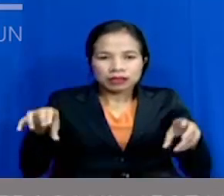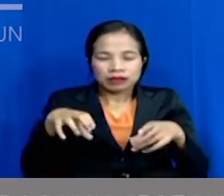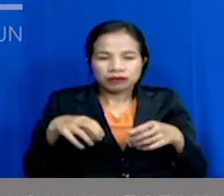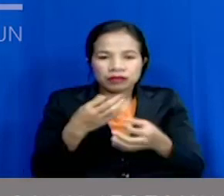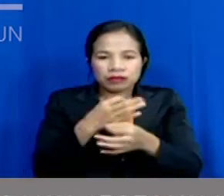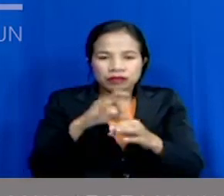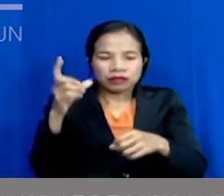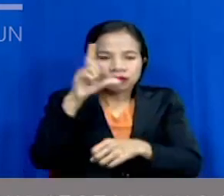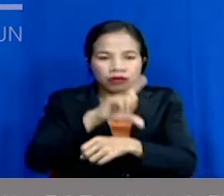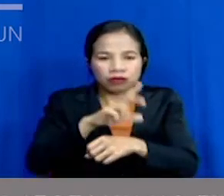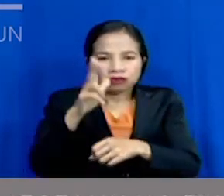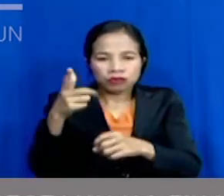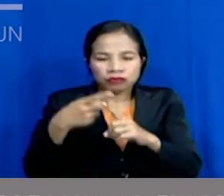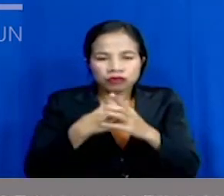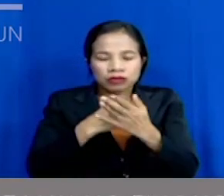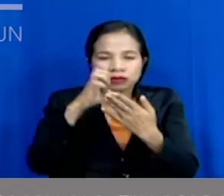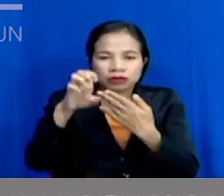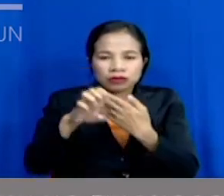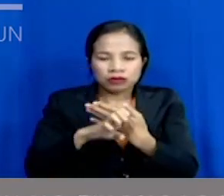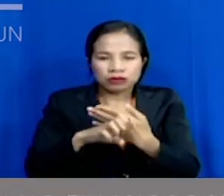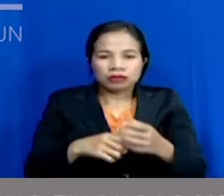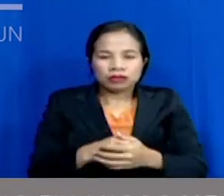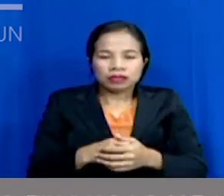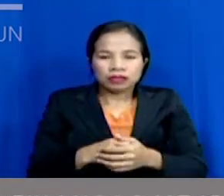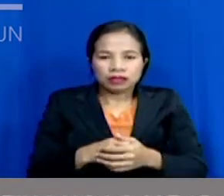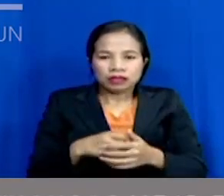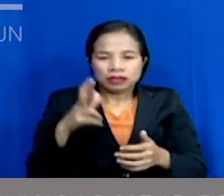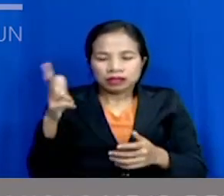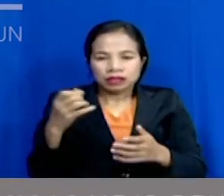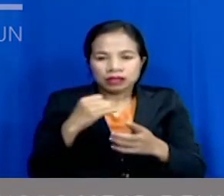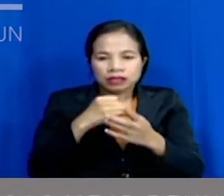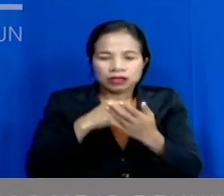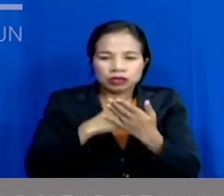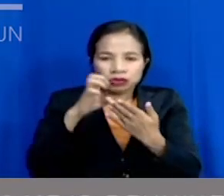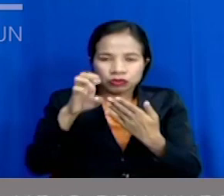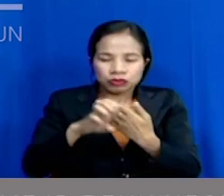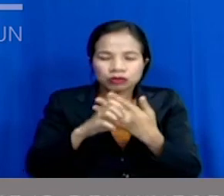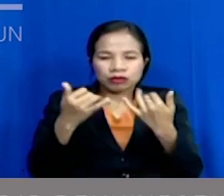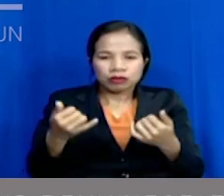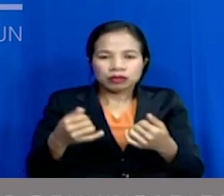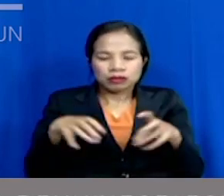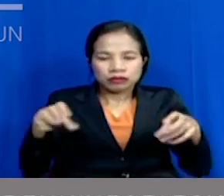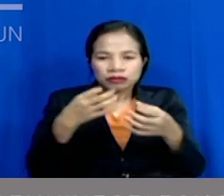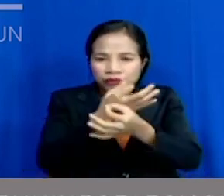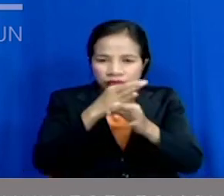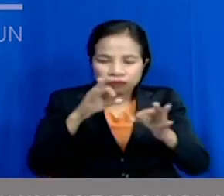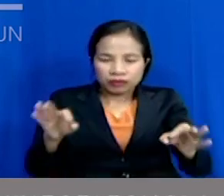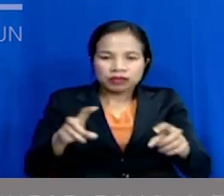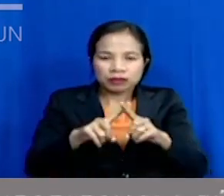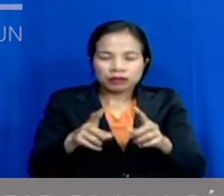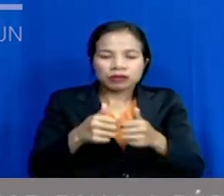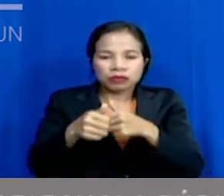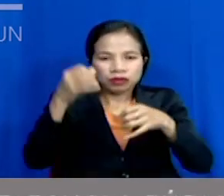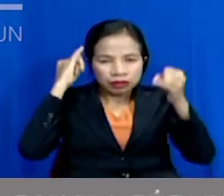termine ia loron turnulu fulan juniu tinane. 30 de juniu agora nene, sira contratul amata, mai be, tuir informasang